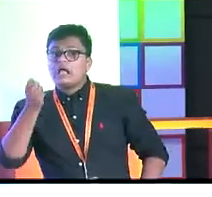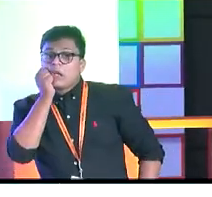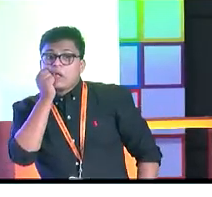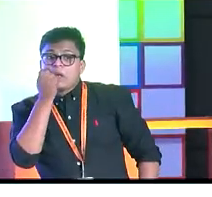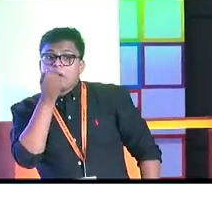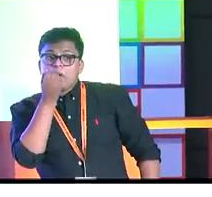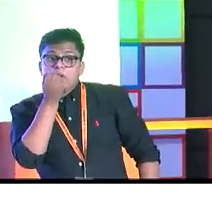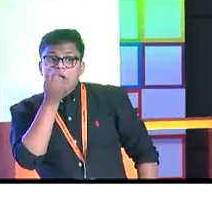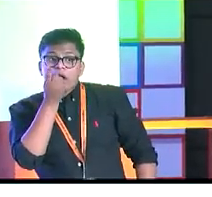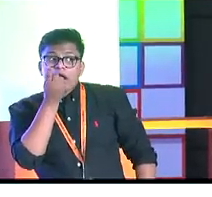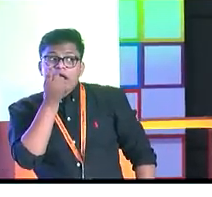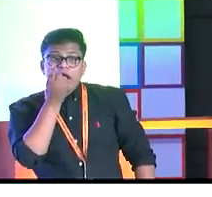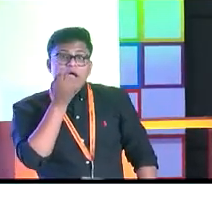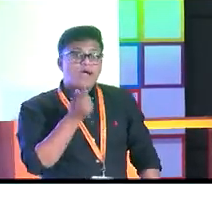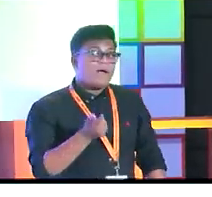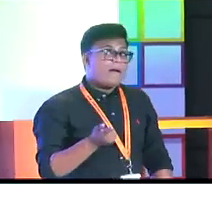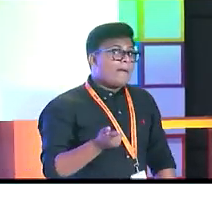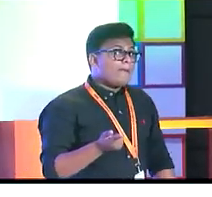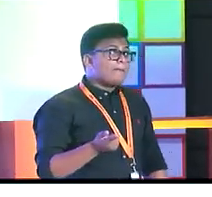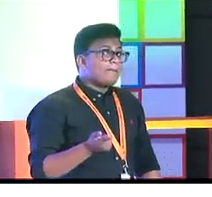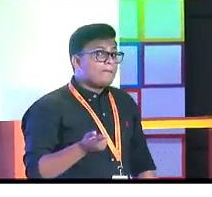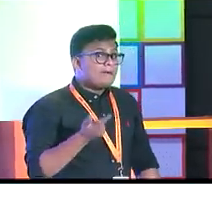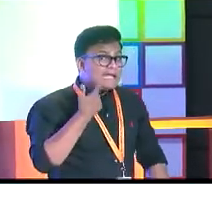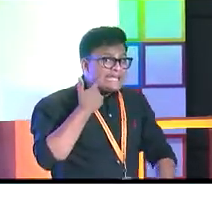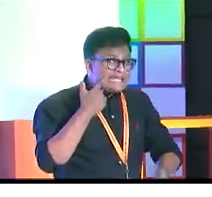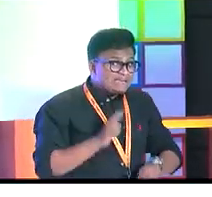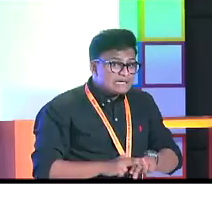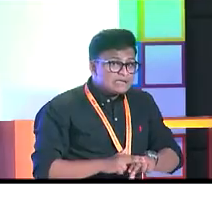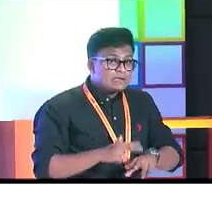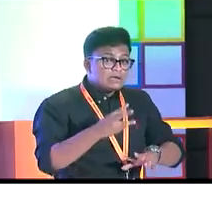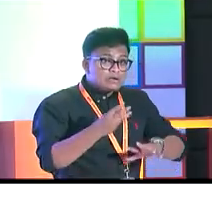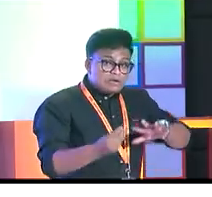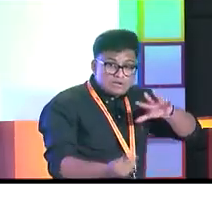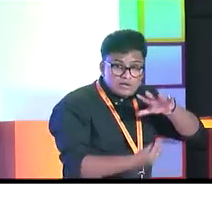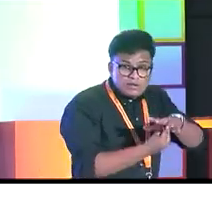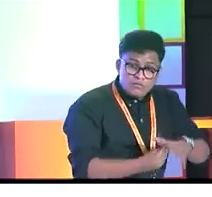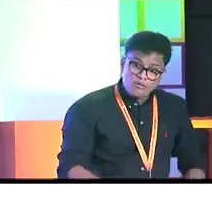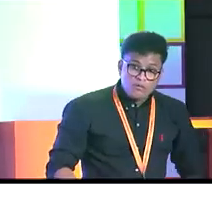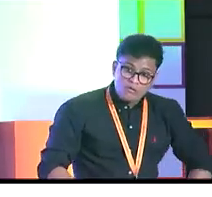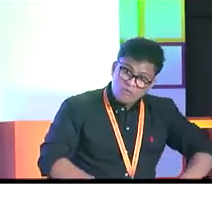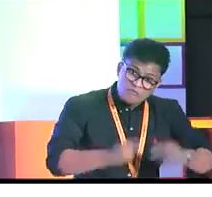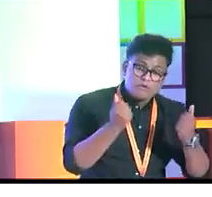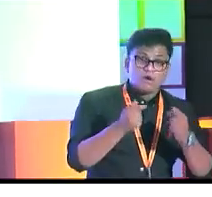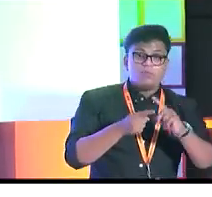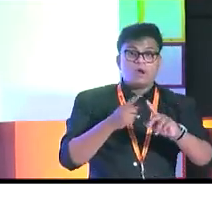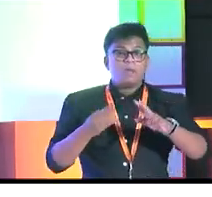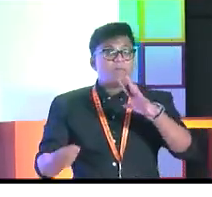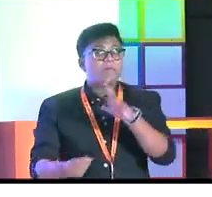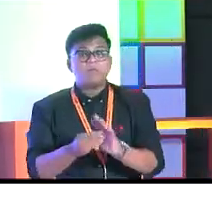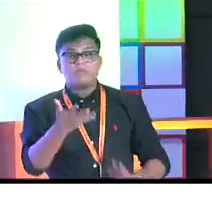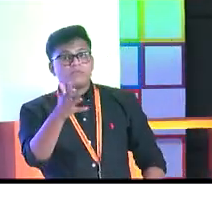पे ब्राइब इफ दे वुड हैव पेड ब्राइब इट वाज पॉसिबल फॉर मी टू बी एब्सोल्युटली